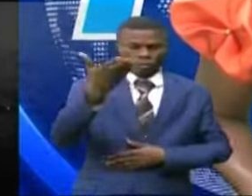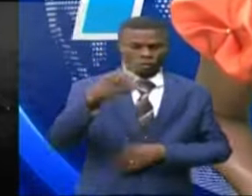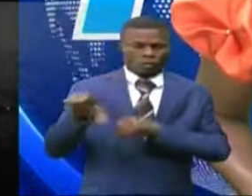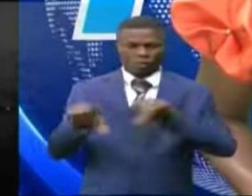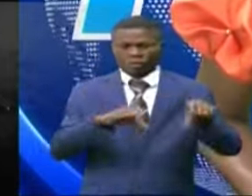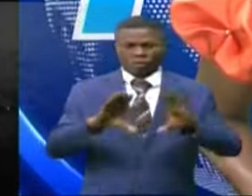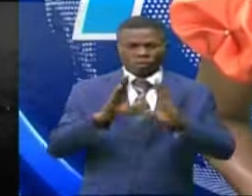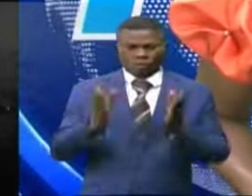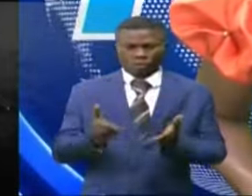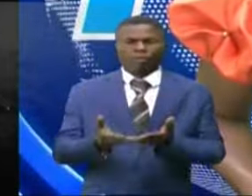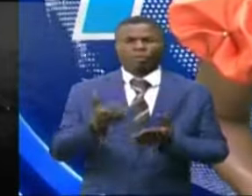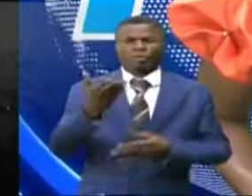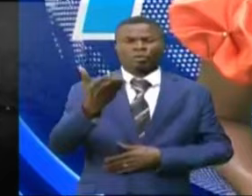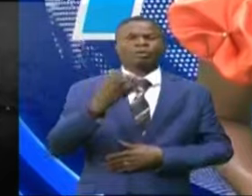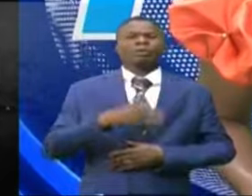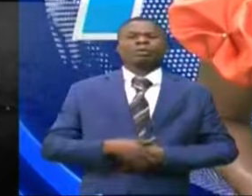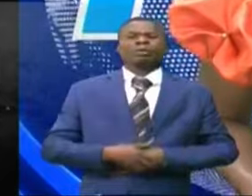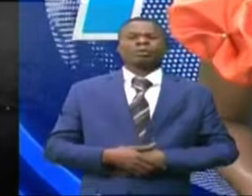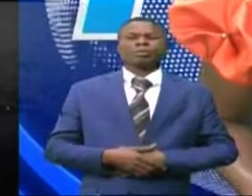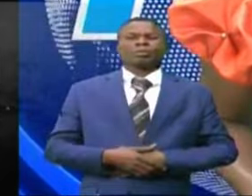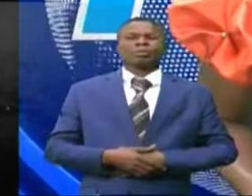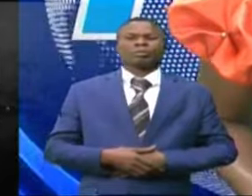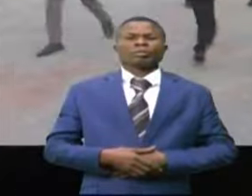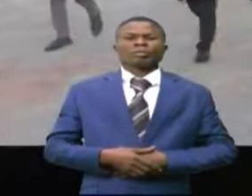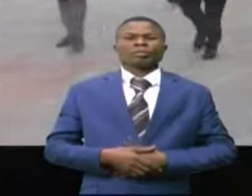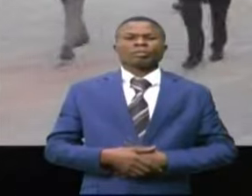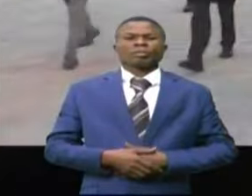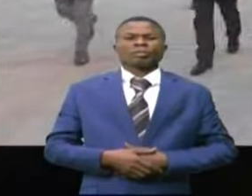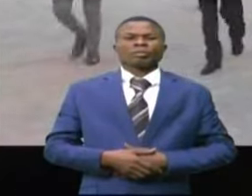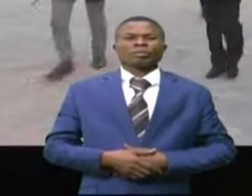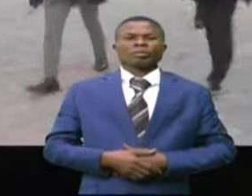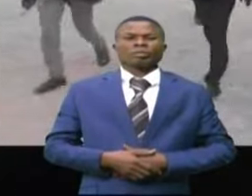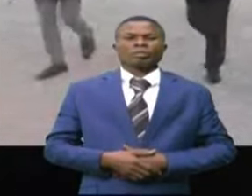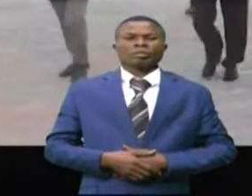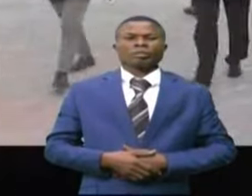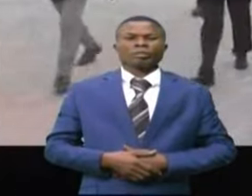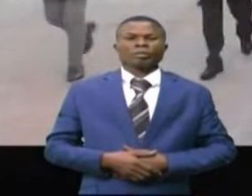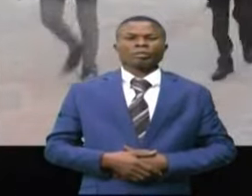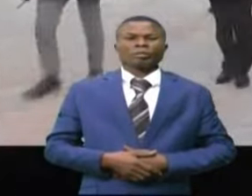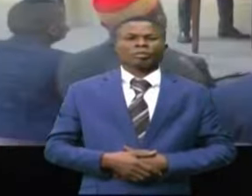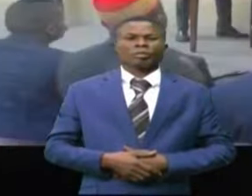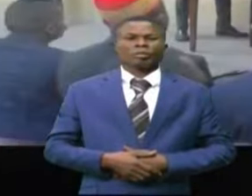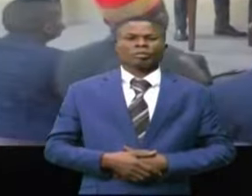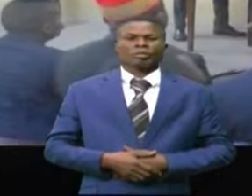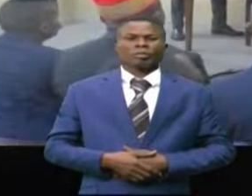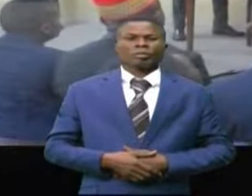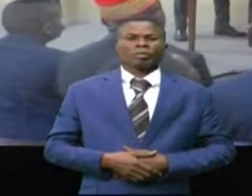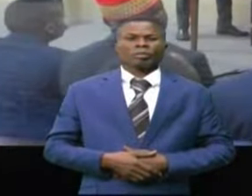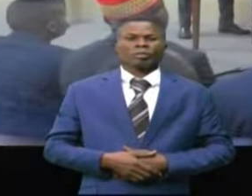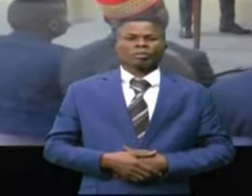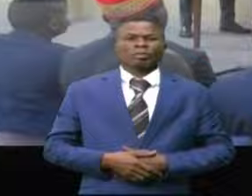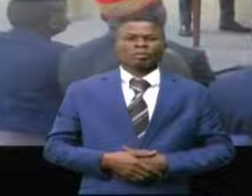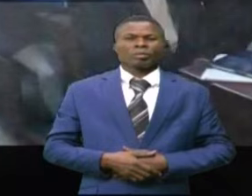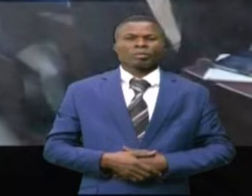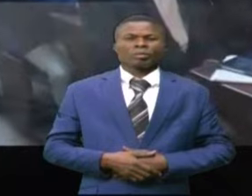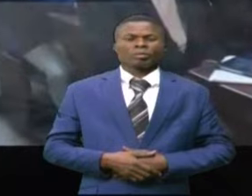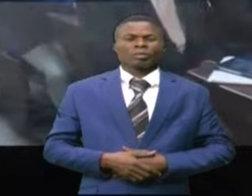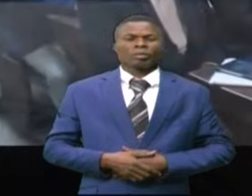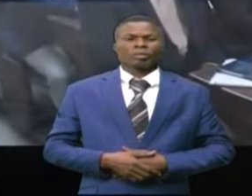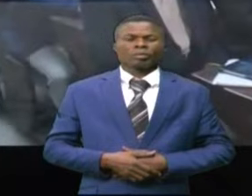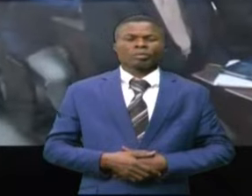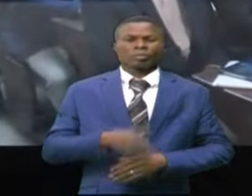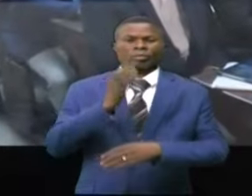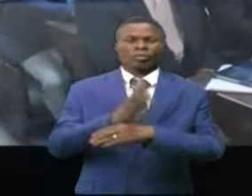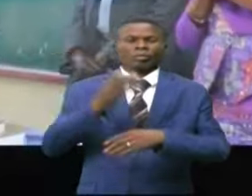Serge Merlin-Matin nous en dit plus dans ce reportage. C'est aux environs de 17h que la première présidente du